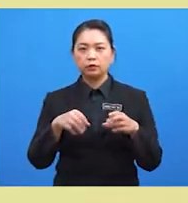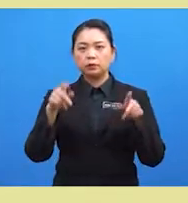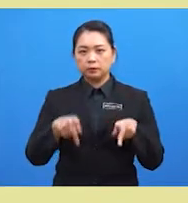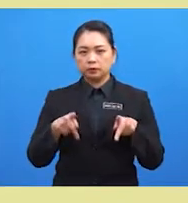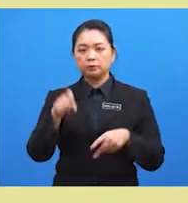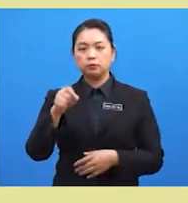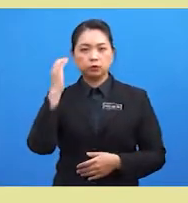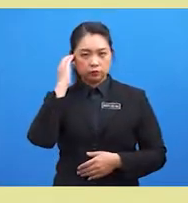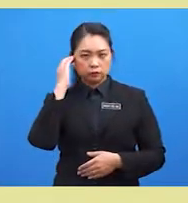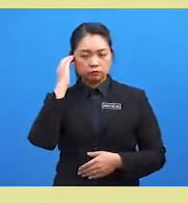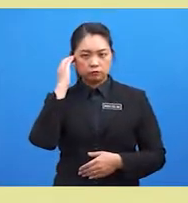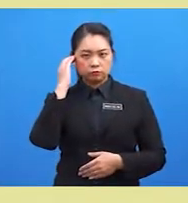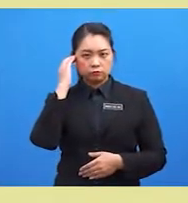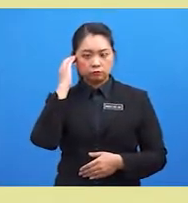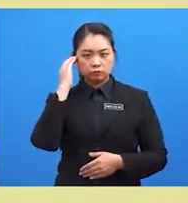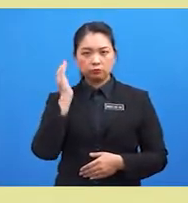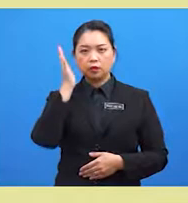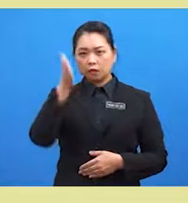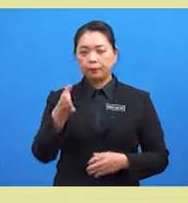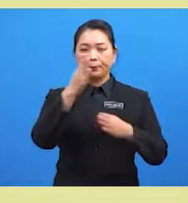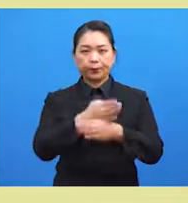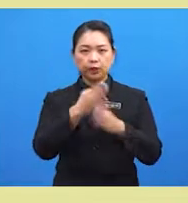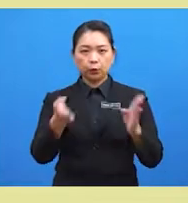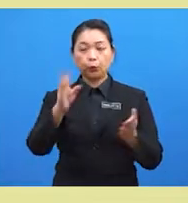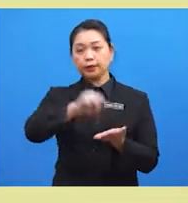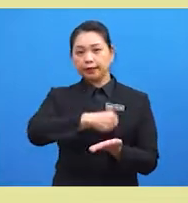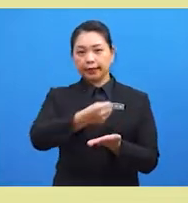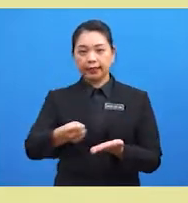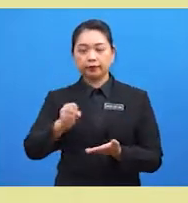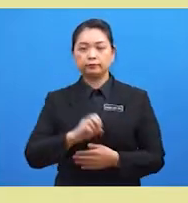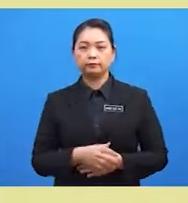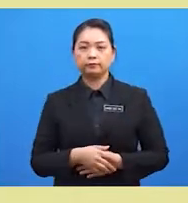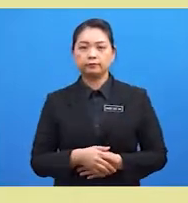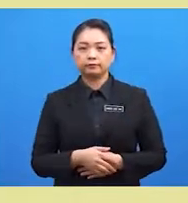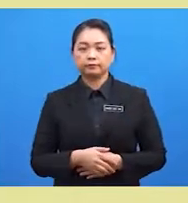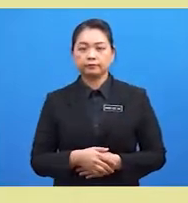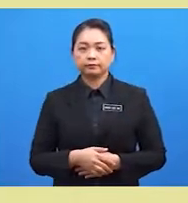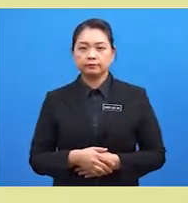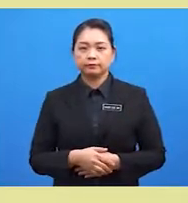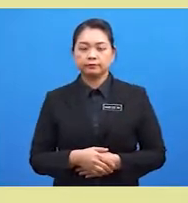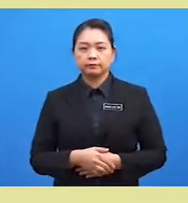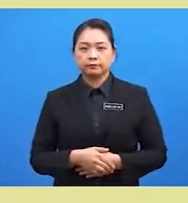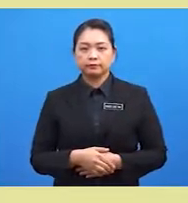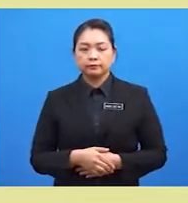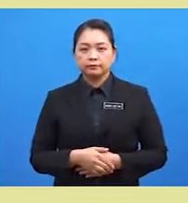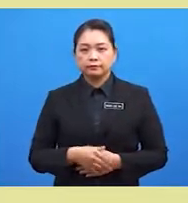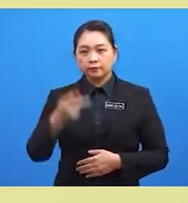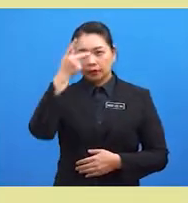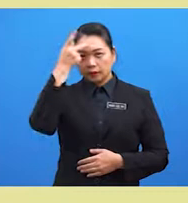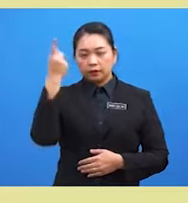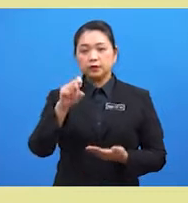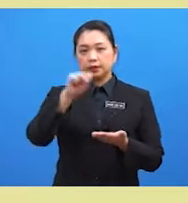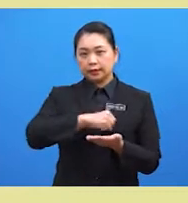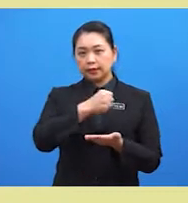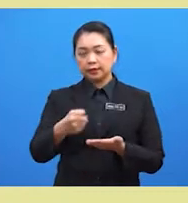perlu tahu terlebih dahulu akan bentuk syair. Hal ini kerana